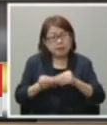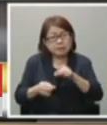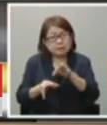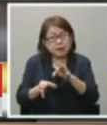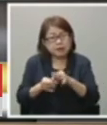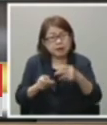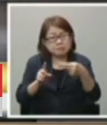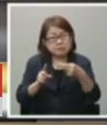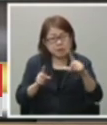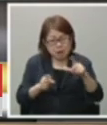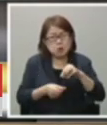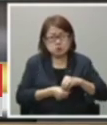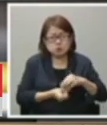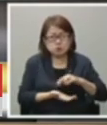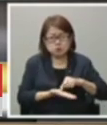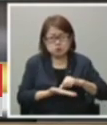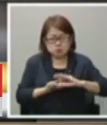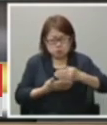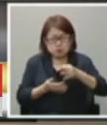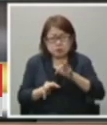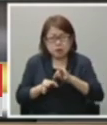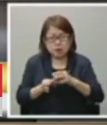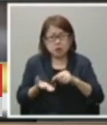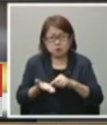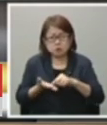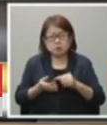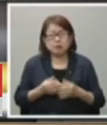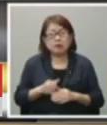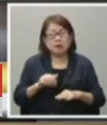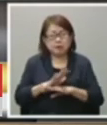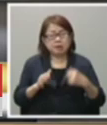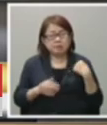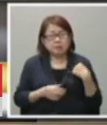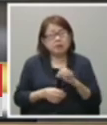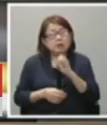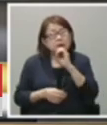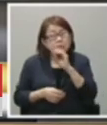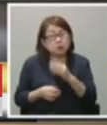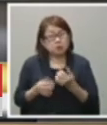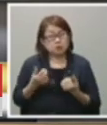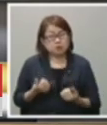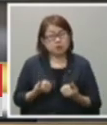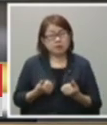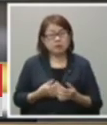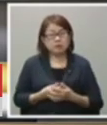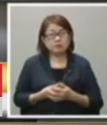านก็มีอยู่ที่ผมเรียนท่านว่าณโอกาสนี้นะครับ